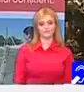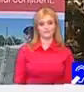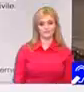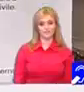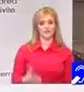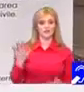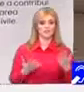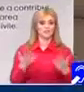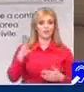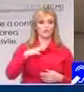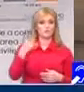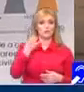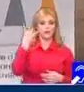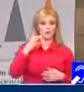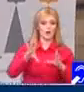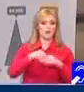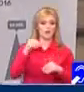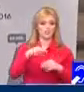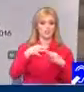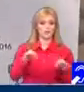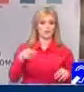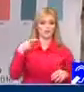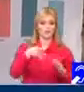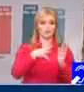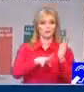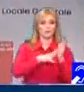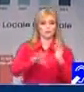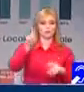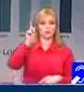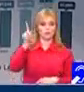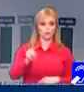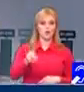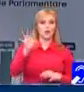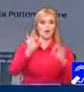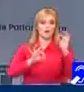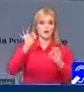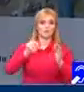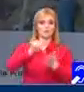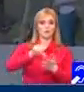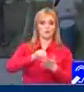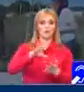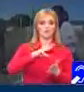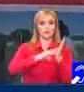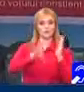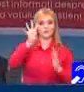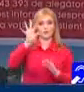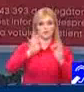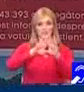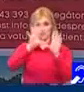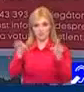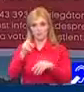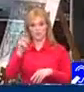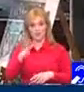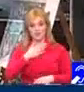Dacă la primele alegeri democratice din Republica Moldova din 1991 rata de participare la vot a fost de 84%, la